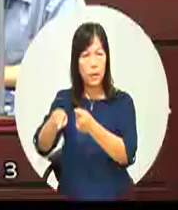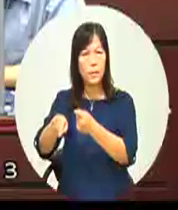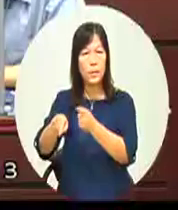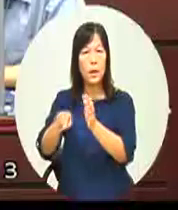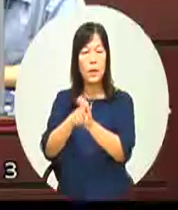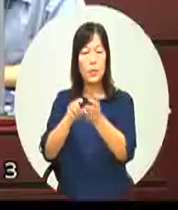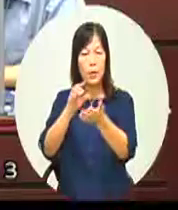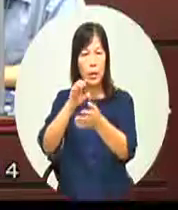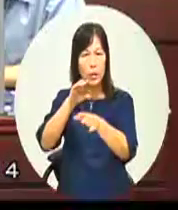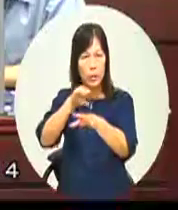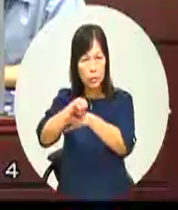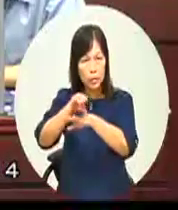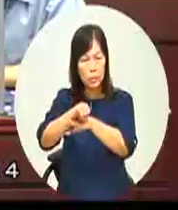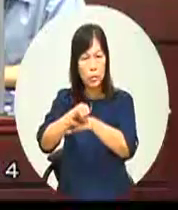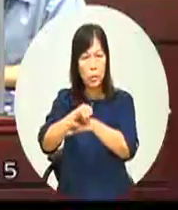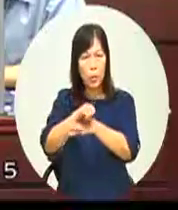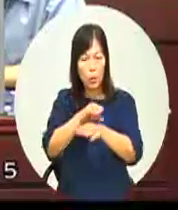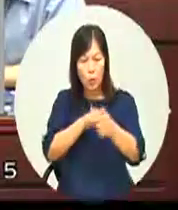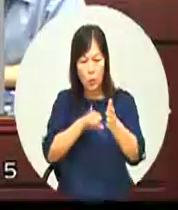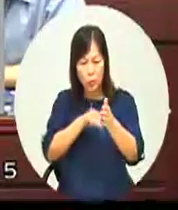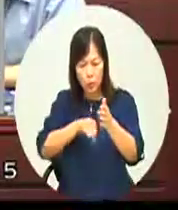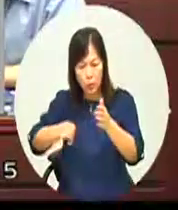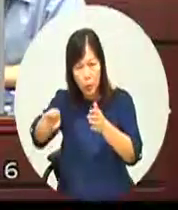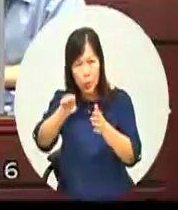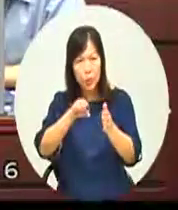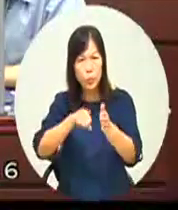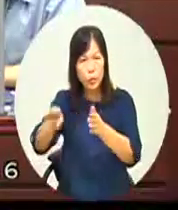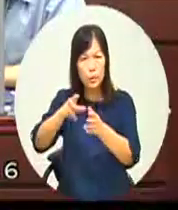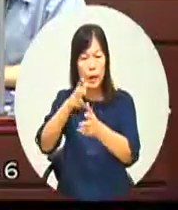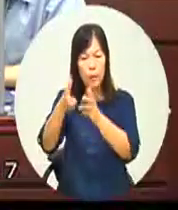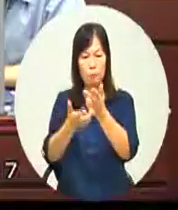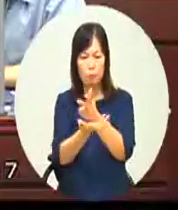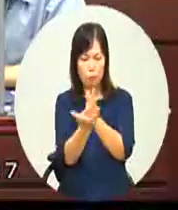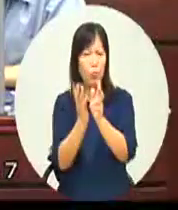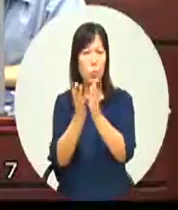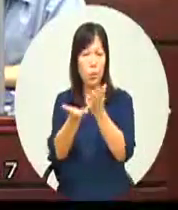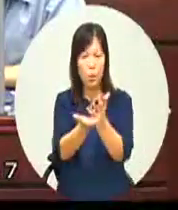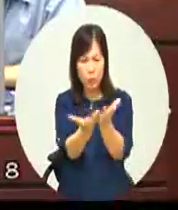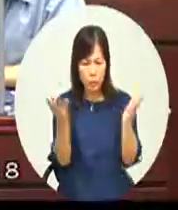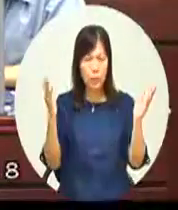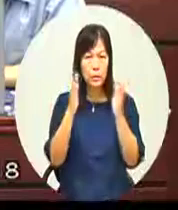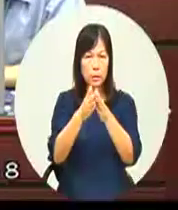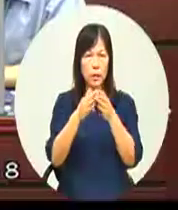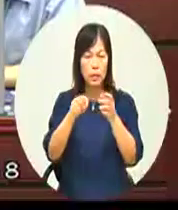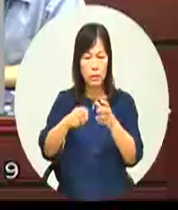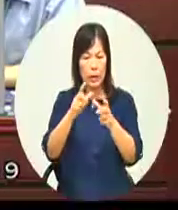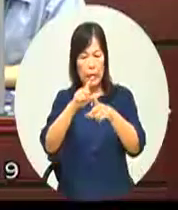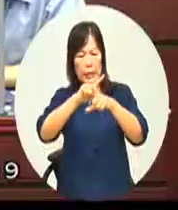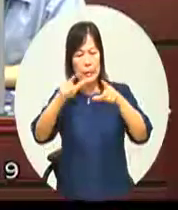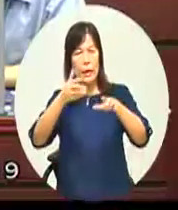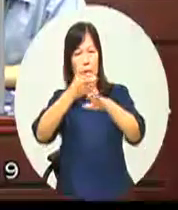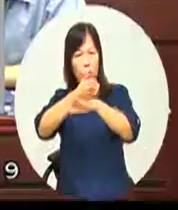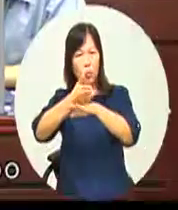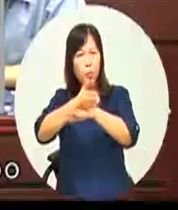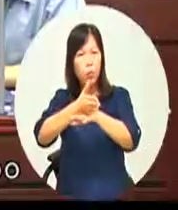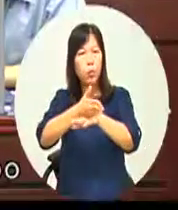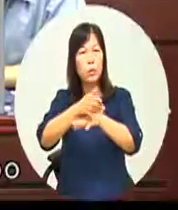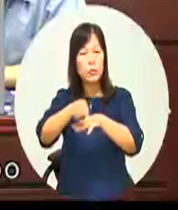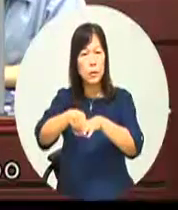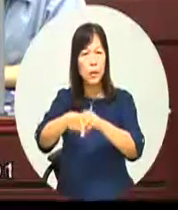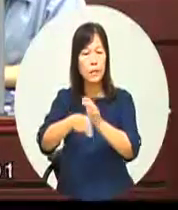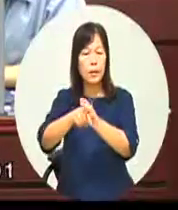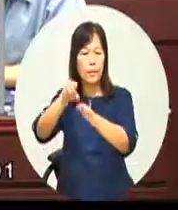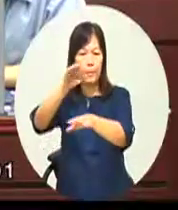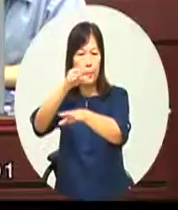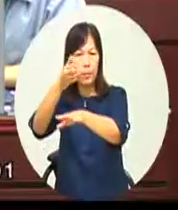要进驻到这个展示嘛哈， 对， 所以这样的一个大型拖车在这个地方停